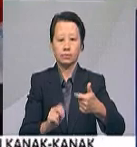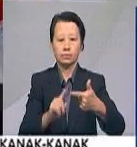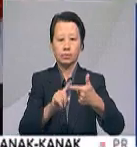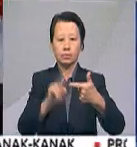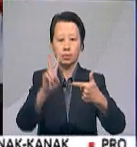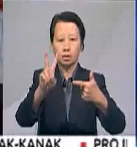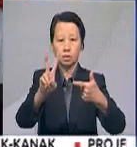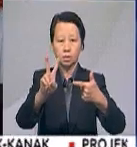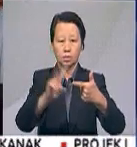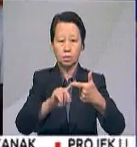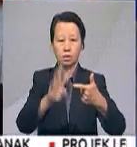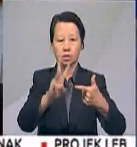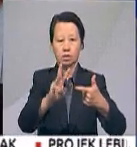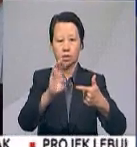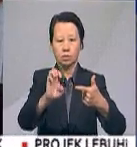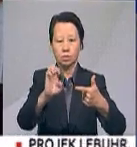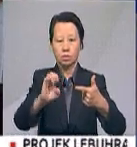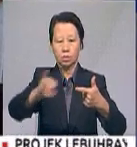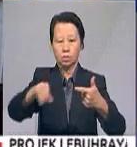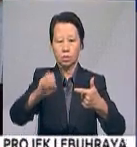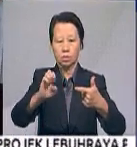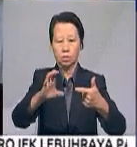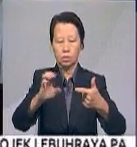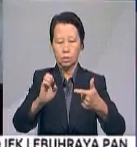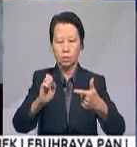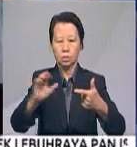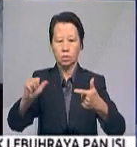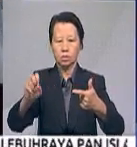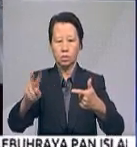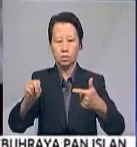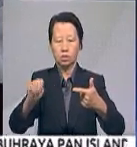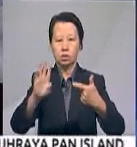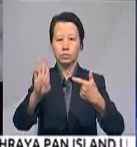Yang kedua, Wee Jek Seng, Barisan Nasional.